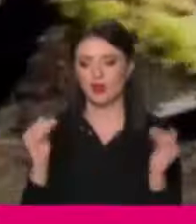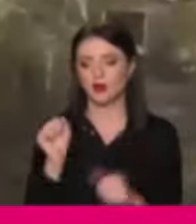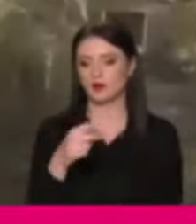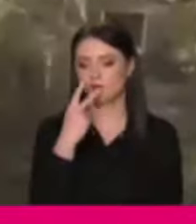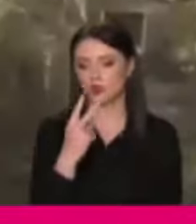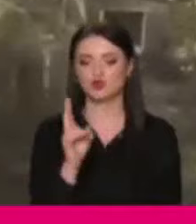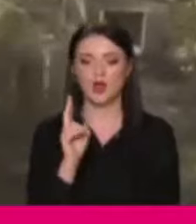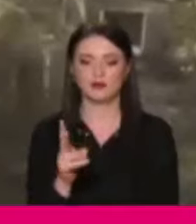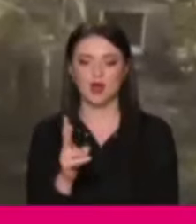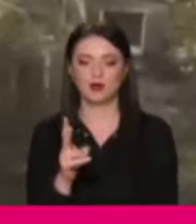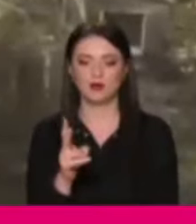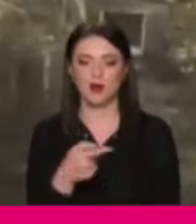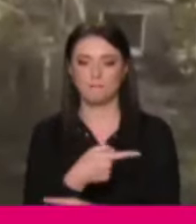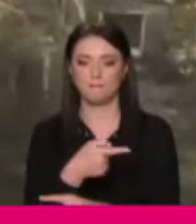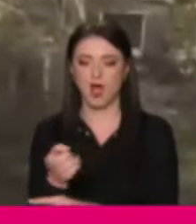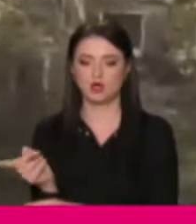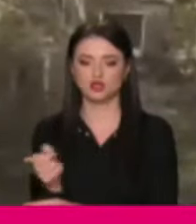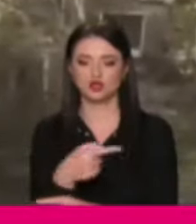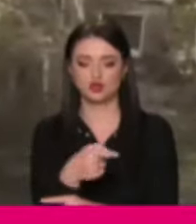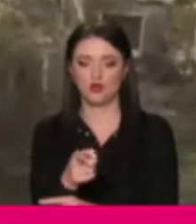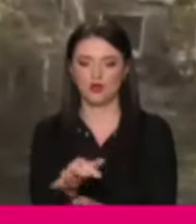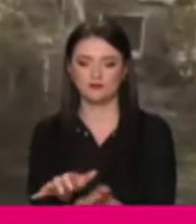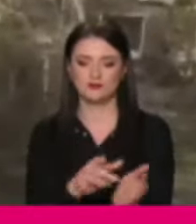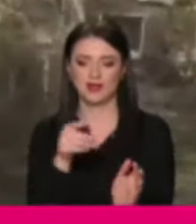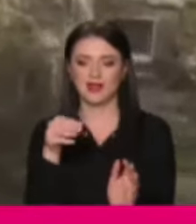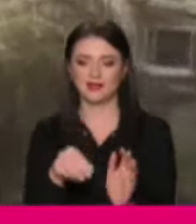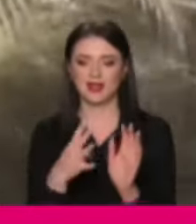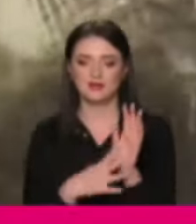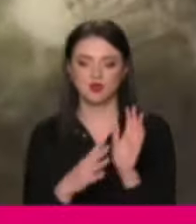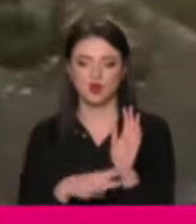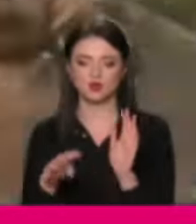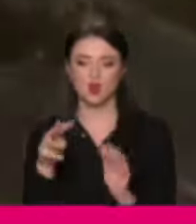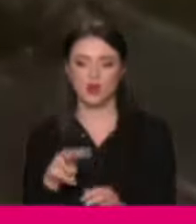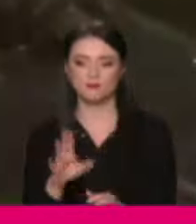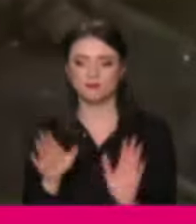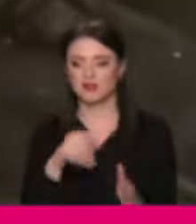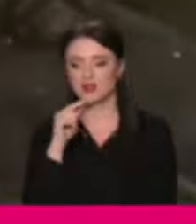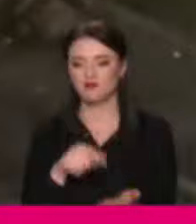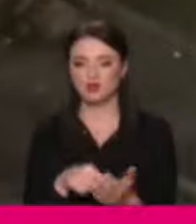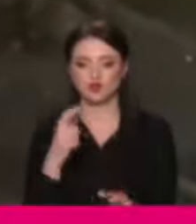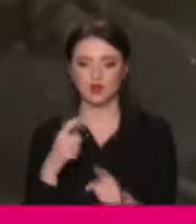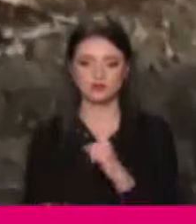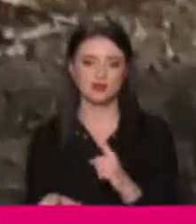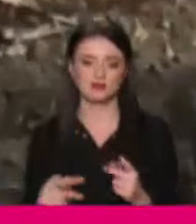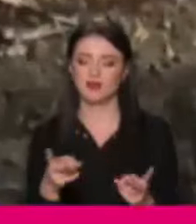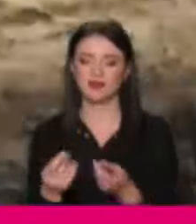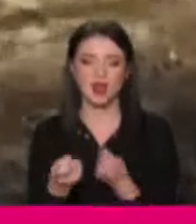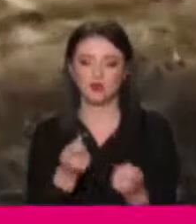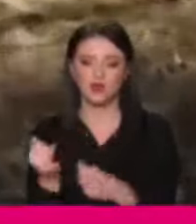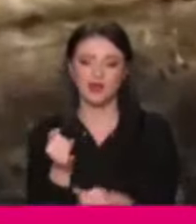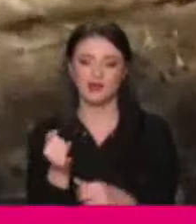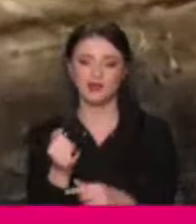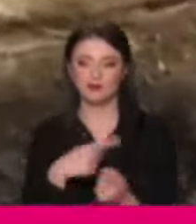як башта повільного російського танка Т-90М «Прорив» після влучання снаряда втрачає керованість і обертається